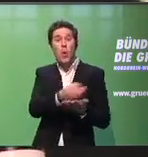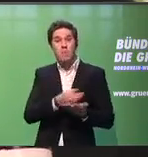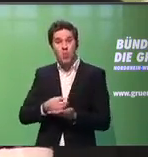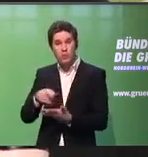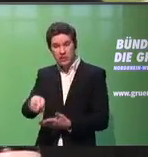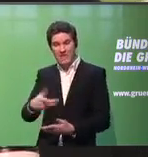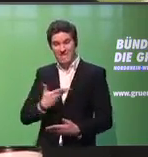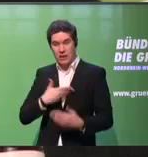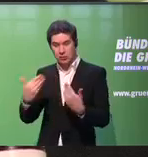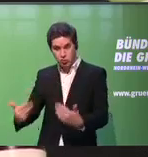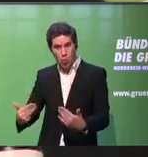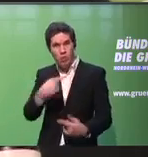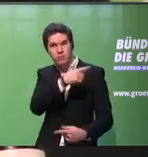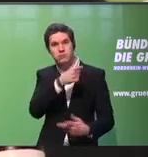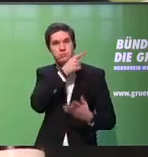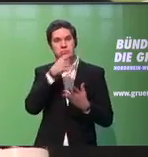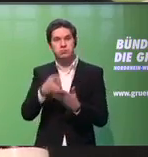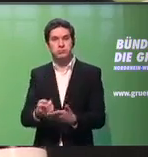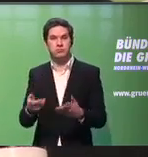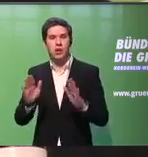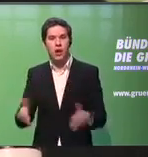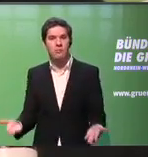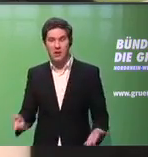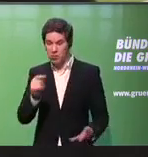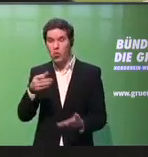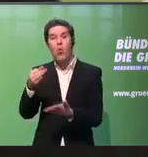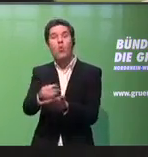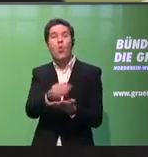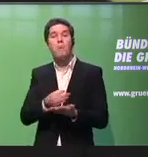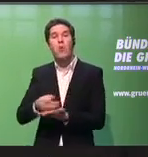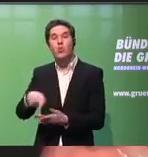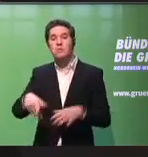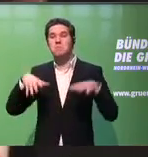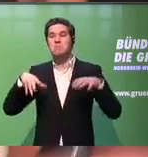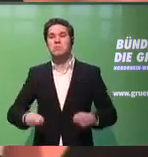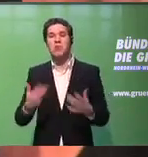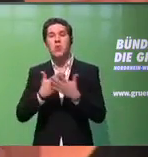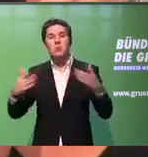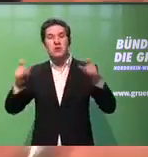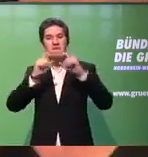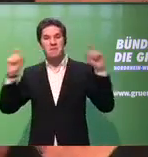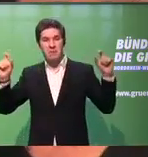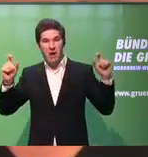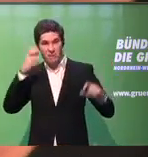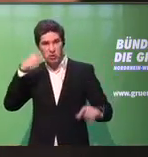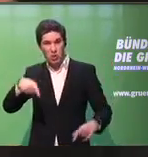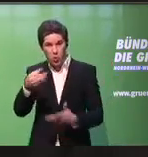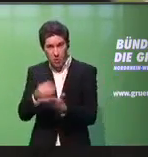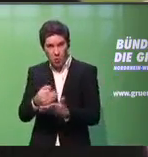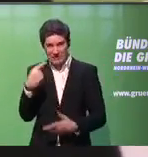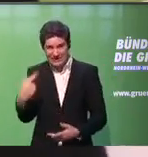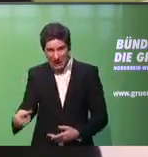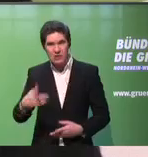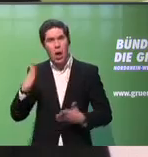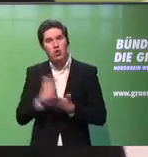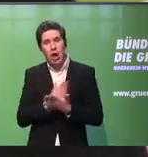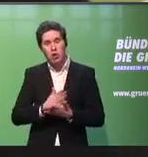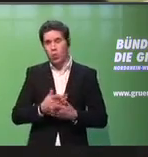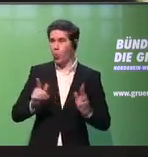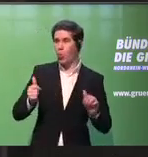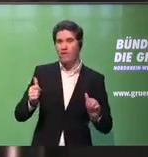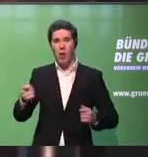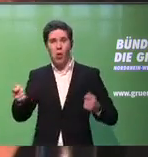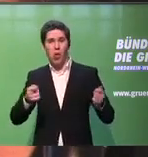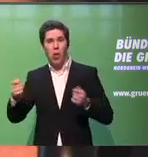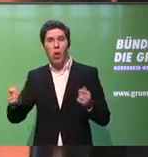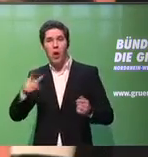die eigentlich waren, die die großen Konzerne hatten und die dazu geführt hätten, dass die Umwelt gelitten hätte, wenn wir keine Regelwerke gehabt hätten, die das